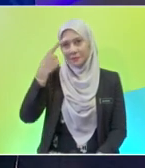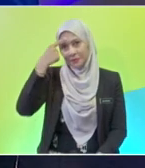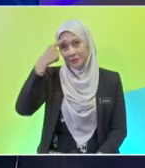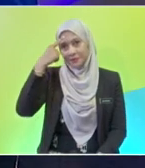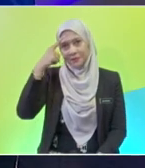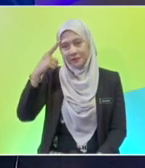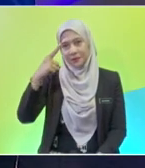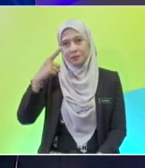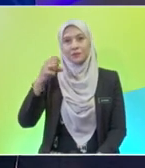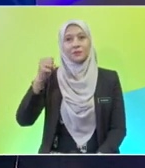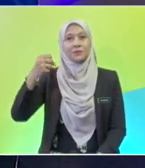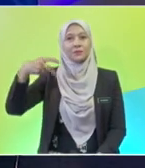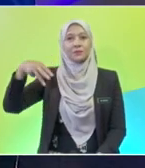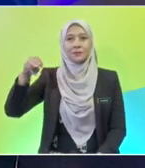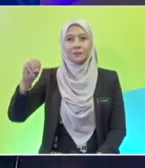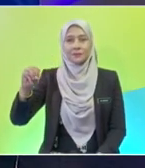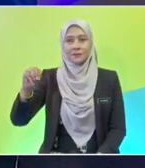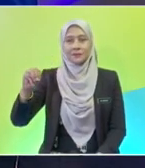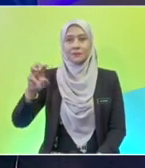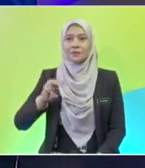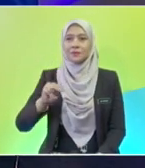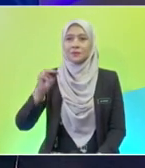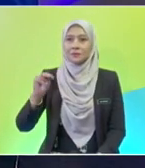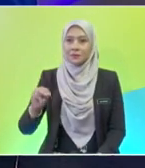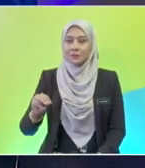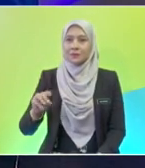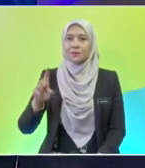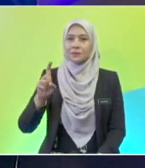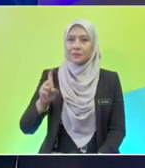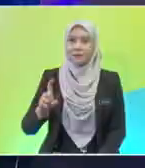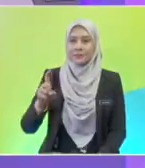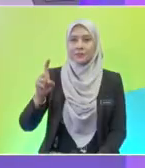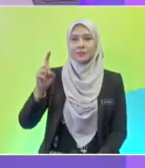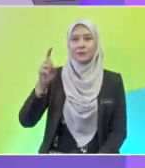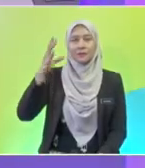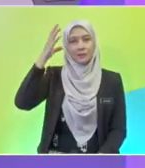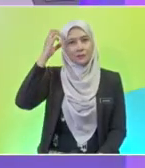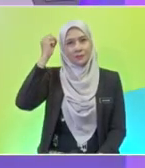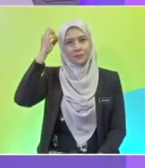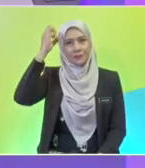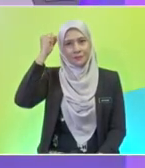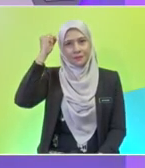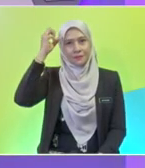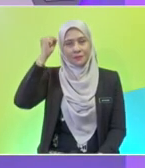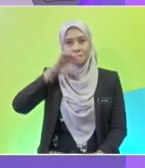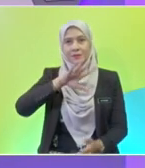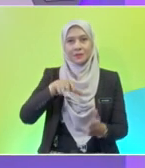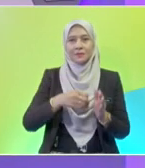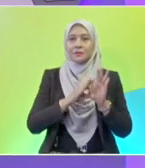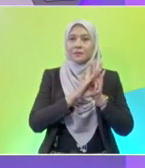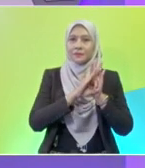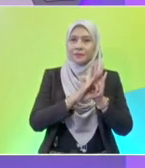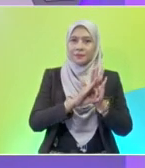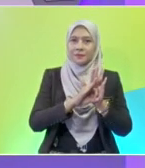perlu menguasai cas-cas AEON dan juga untuk menyeimbangkan